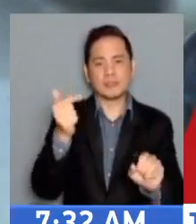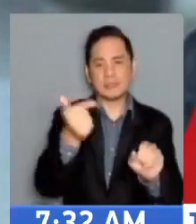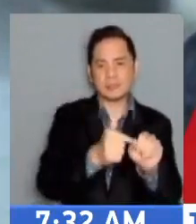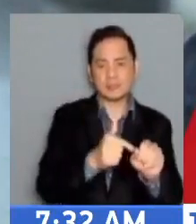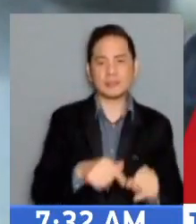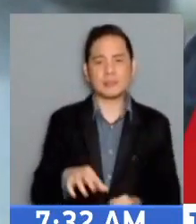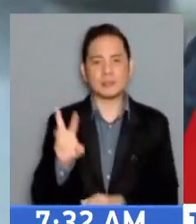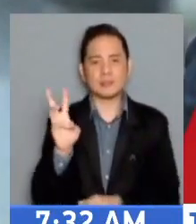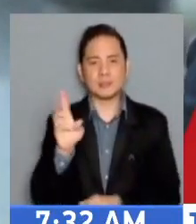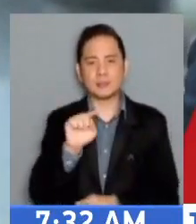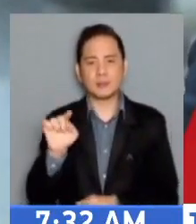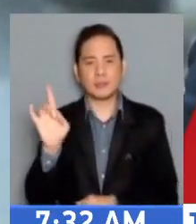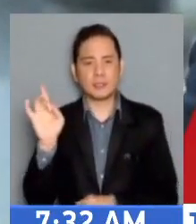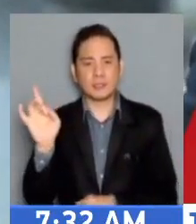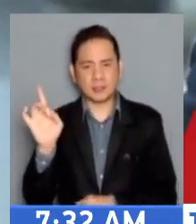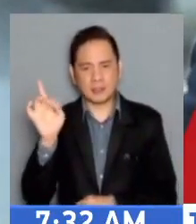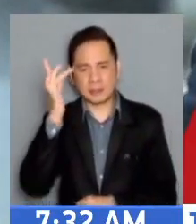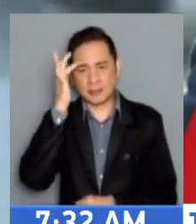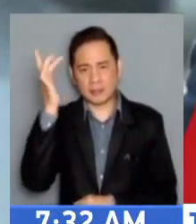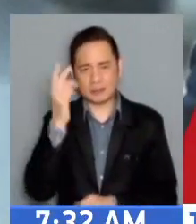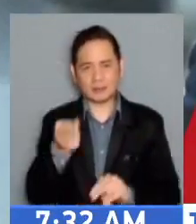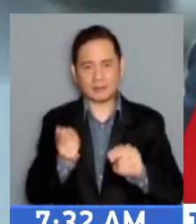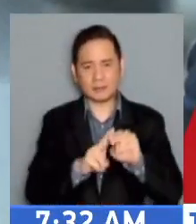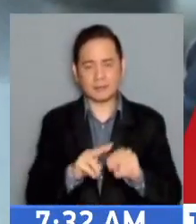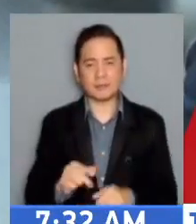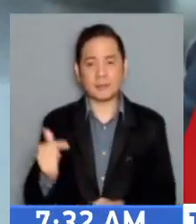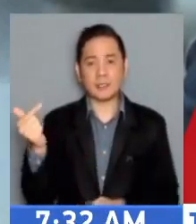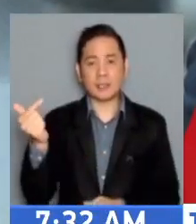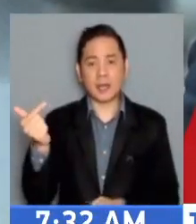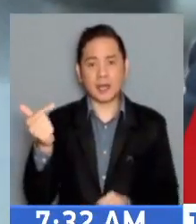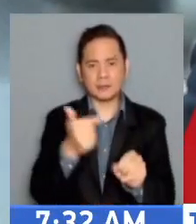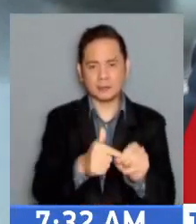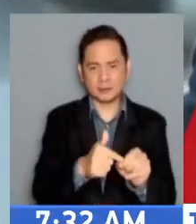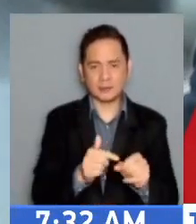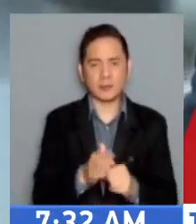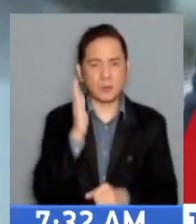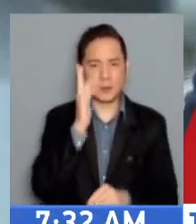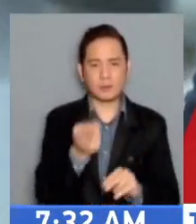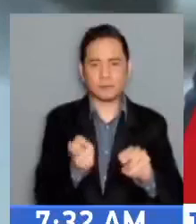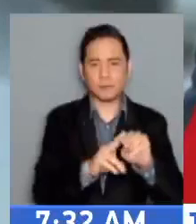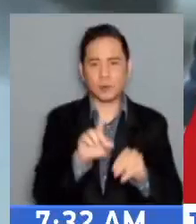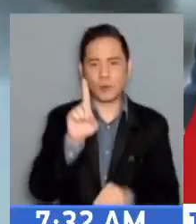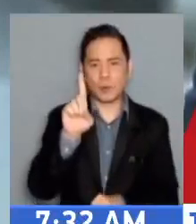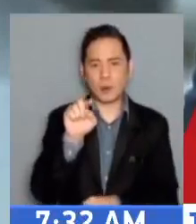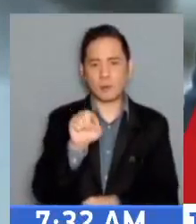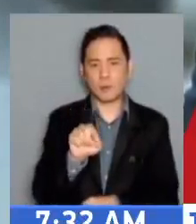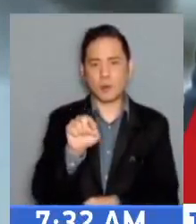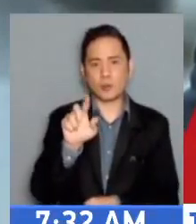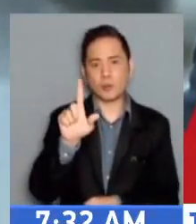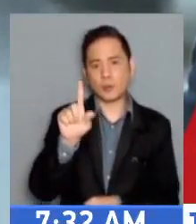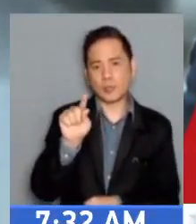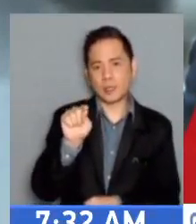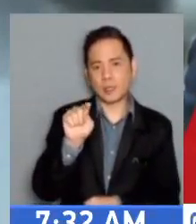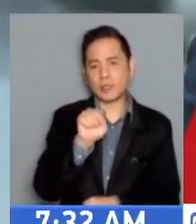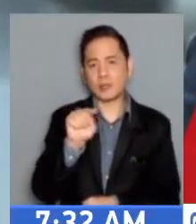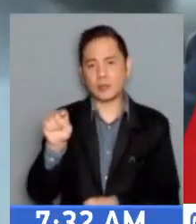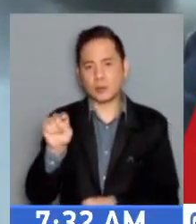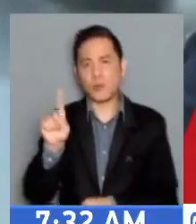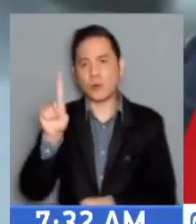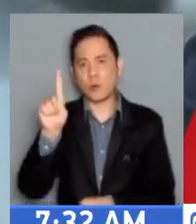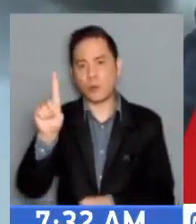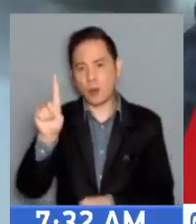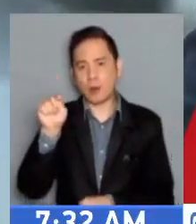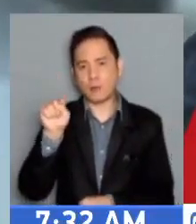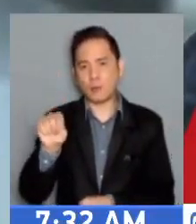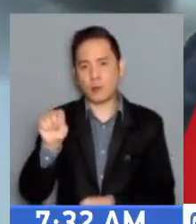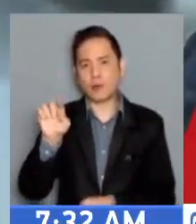centavos. Samantala sa gasolina naman, posible raw tumaas mula 1 peso and 20 centavos hanggang 1 peso and 40